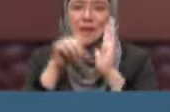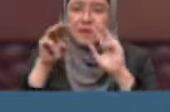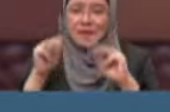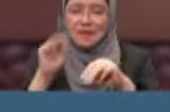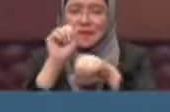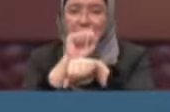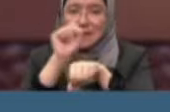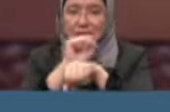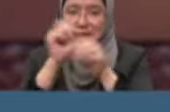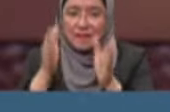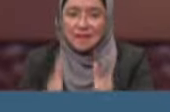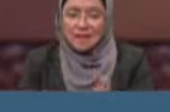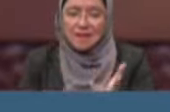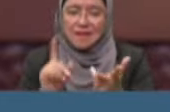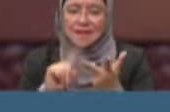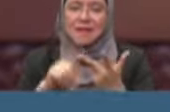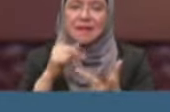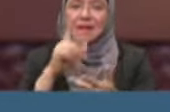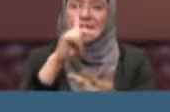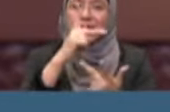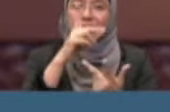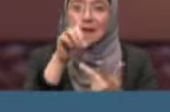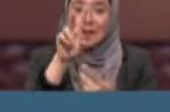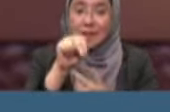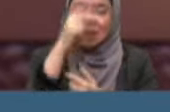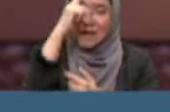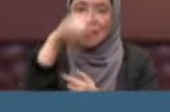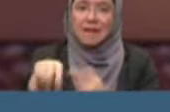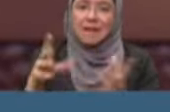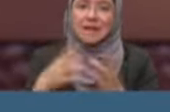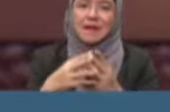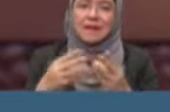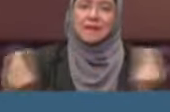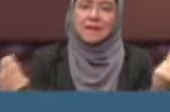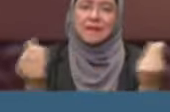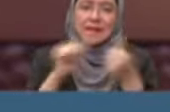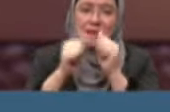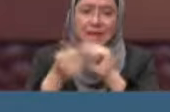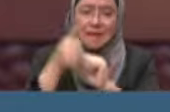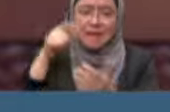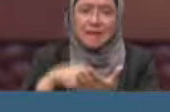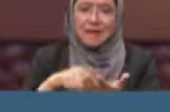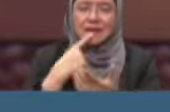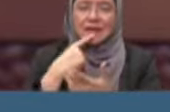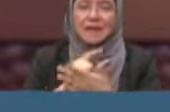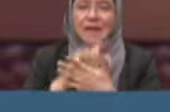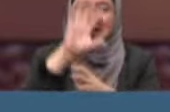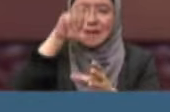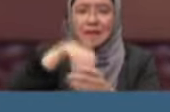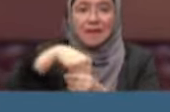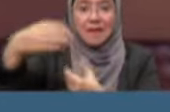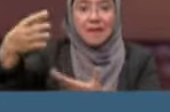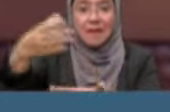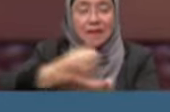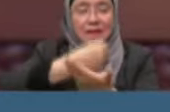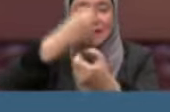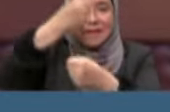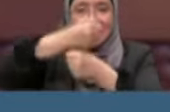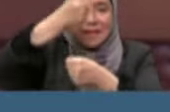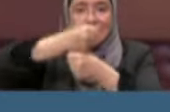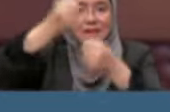dalam menyelesaikan isu ini yang merangkumi pengambilan pekerja asing dalam sektor